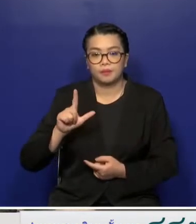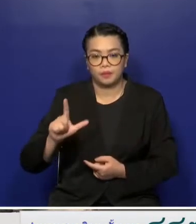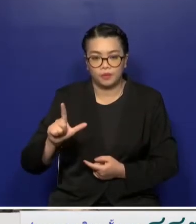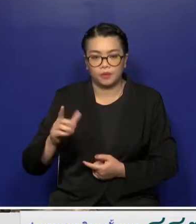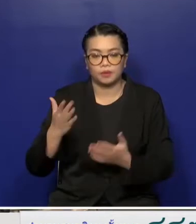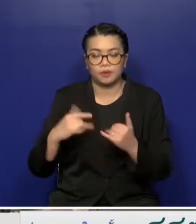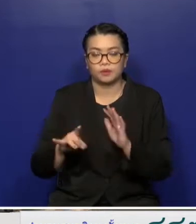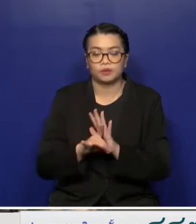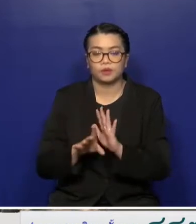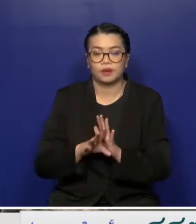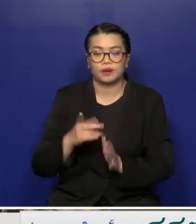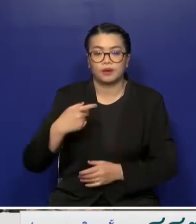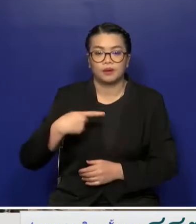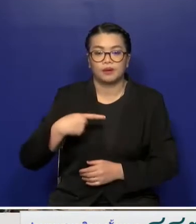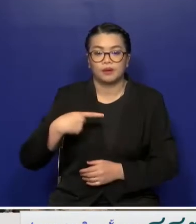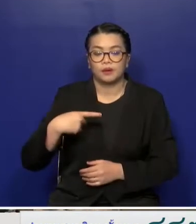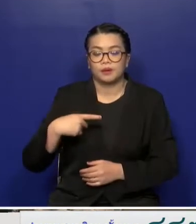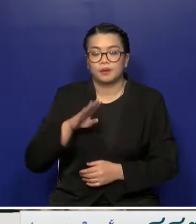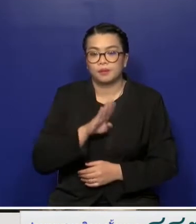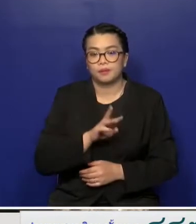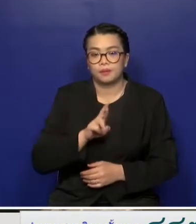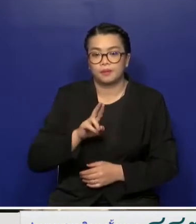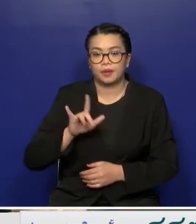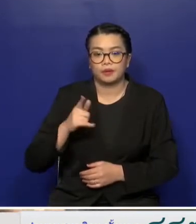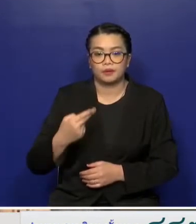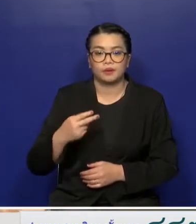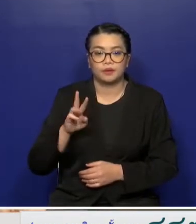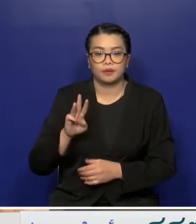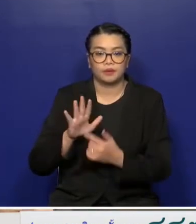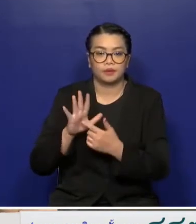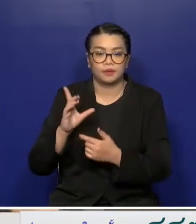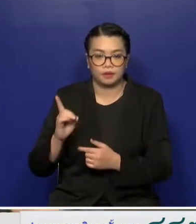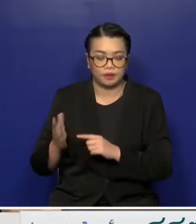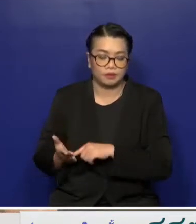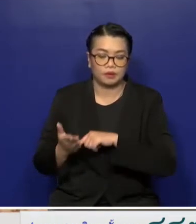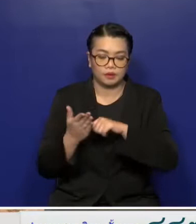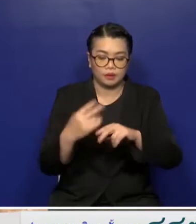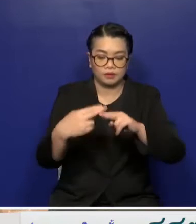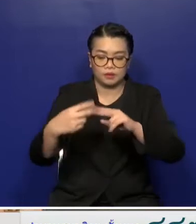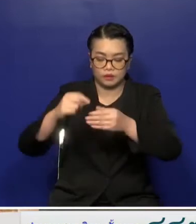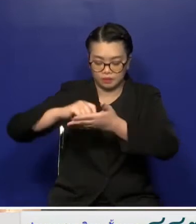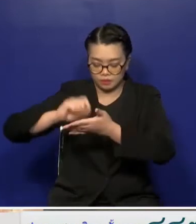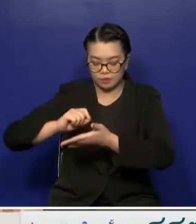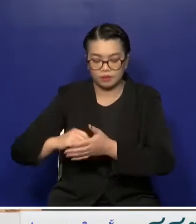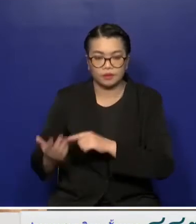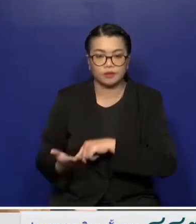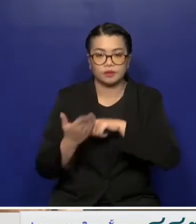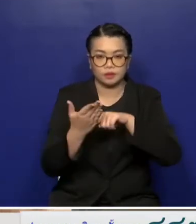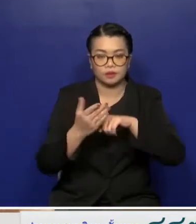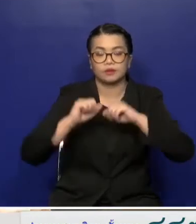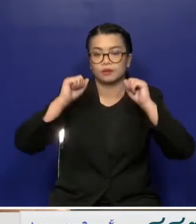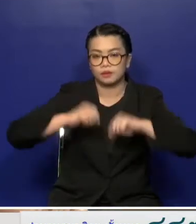เจษณจันทร์ได้ร่วมกันเสนอร่างบัญญัติเข้าชื่อเสนอข้อบัญญัติท้องถิ่